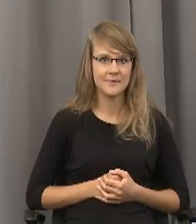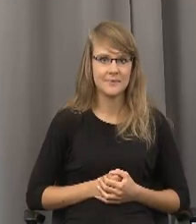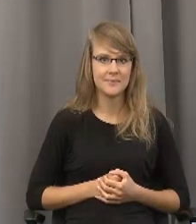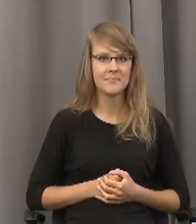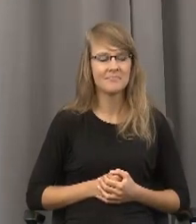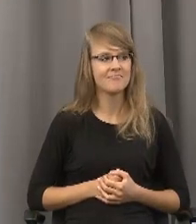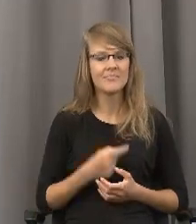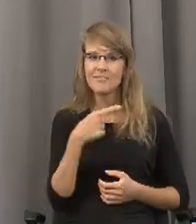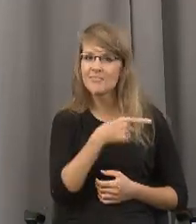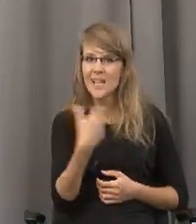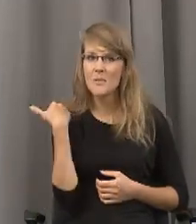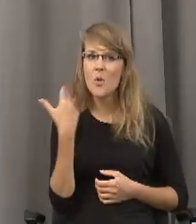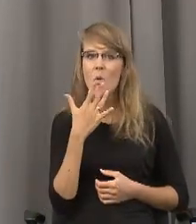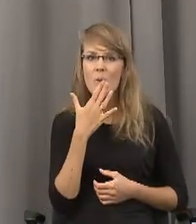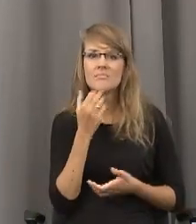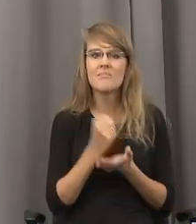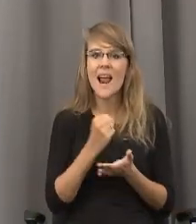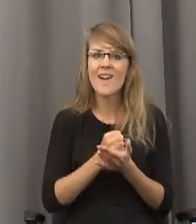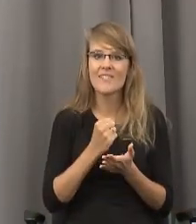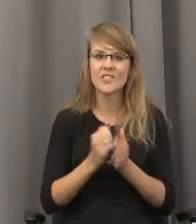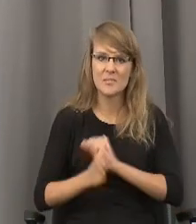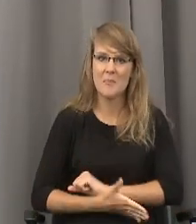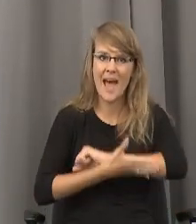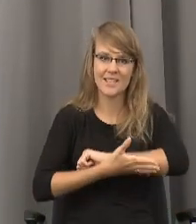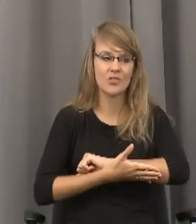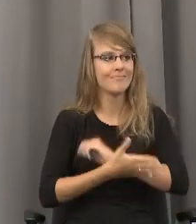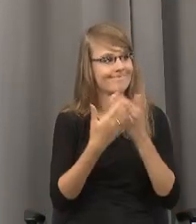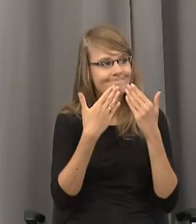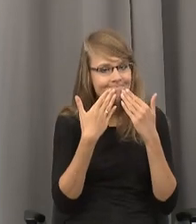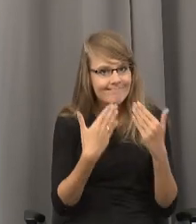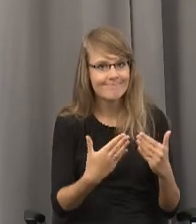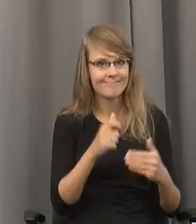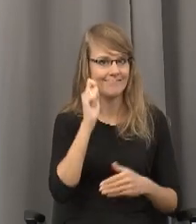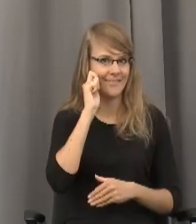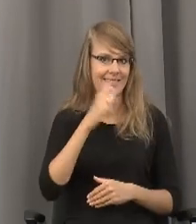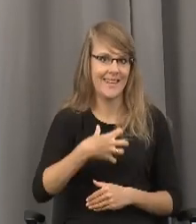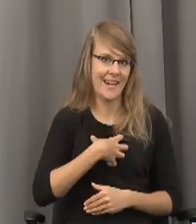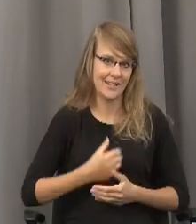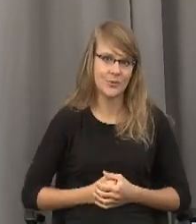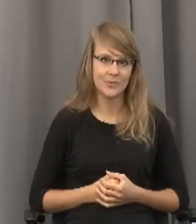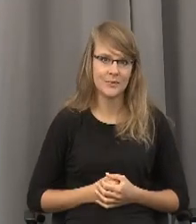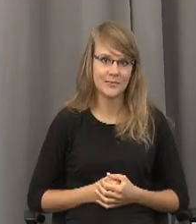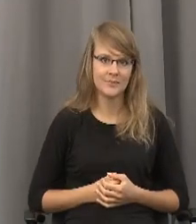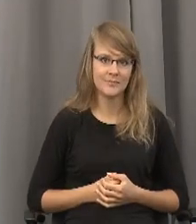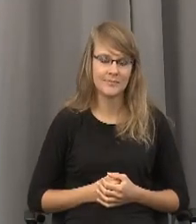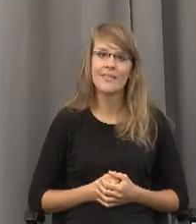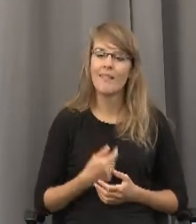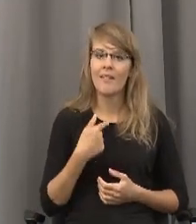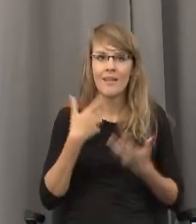Była mowa tutaj o wsparciu i podziękowania pani dyrektor. To ja chciałem powiedzieć, że